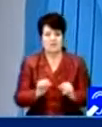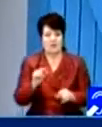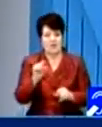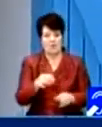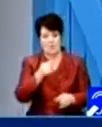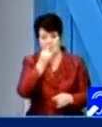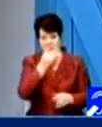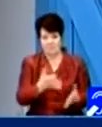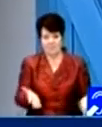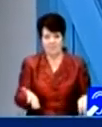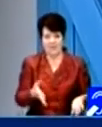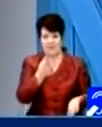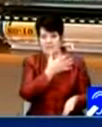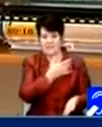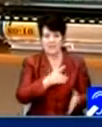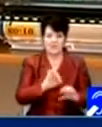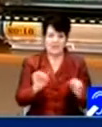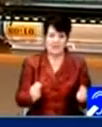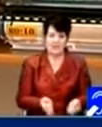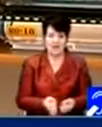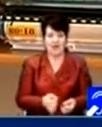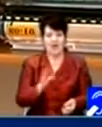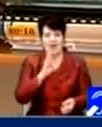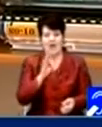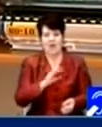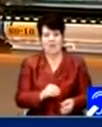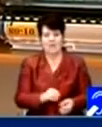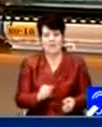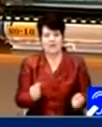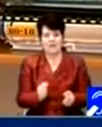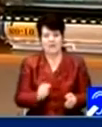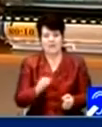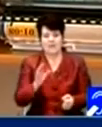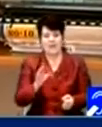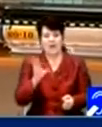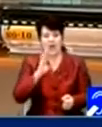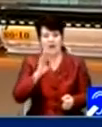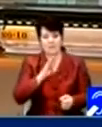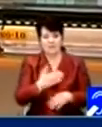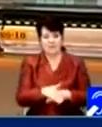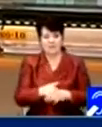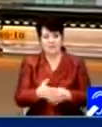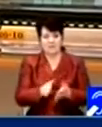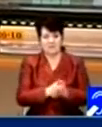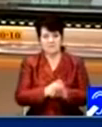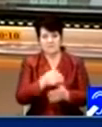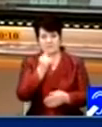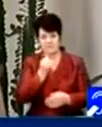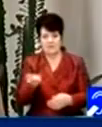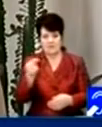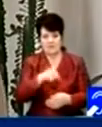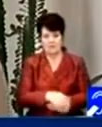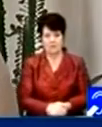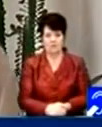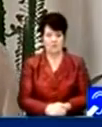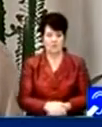poți. Pe timp de iarnă, în special, când apa îngheață, nu poți fi la voare afară. Copiii vin și își spală mâinile înăuntru. Nu